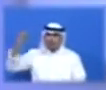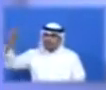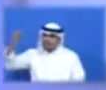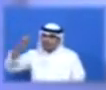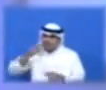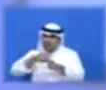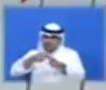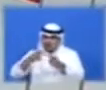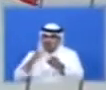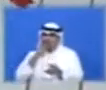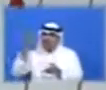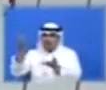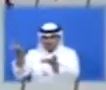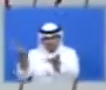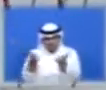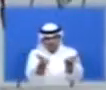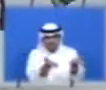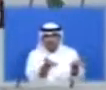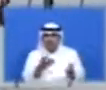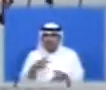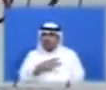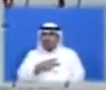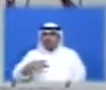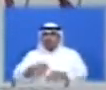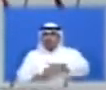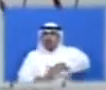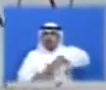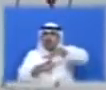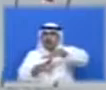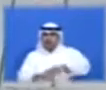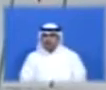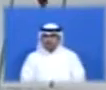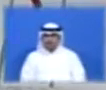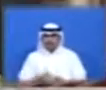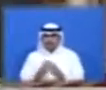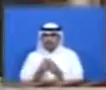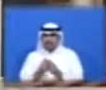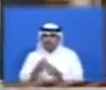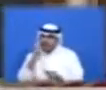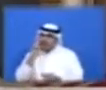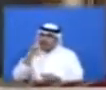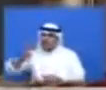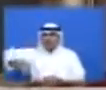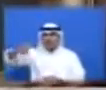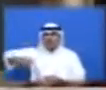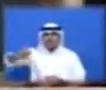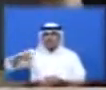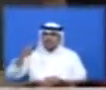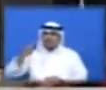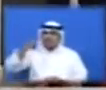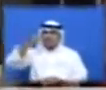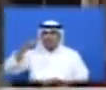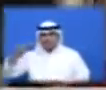بدعوة من سمو الشيخ جابر المبارك الحمد الصباح رئيس مجلس الوزراء، وكان في مقدمة مودعي معاليه على أرض مطار الكويت